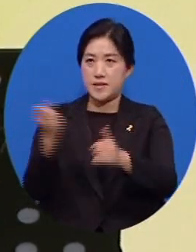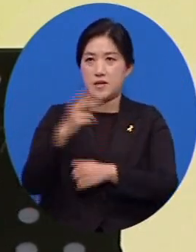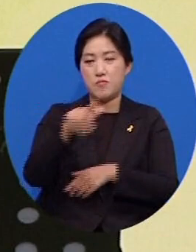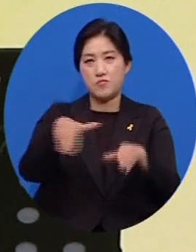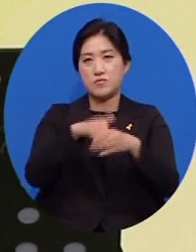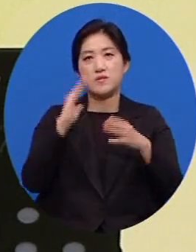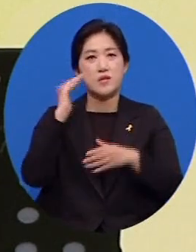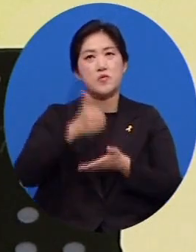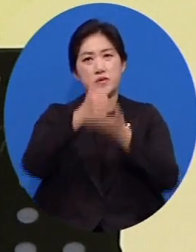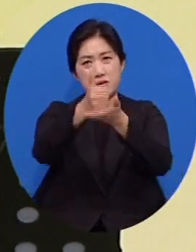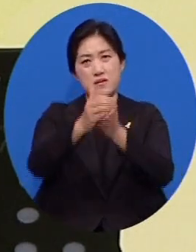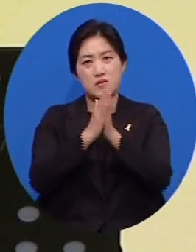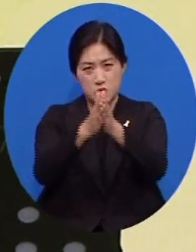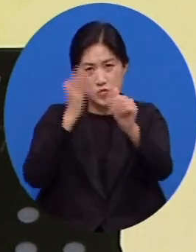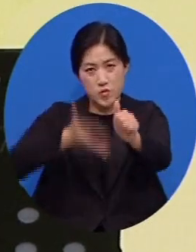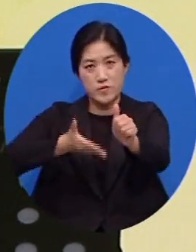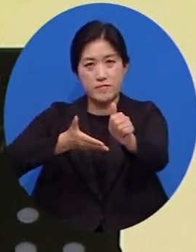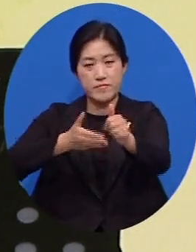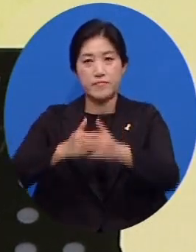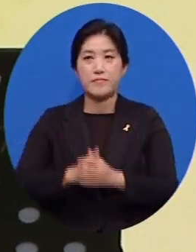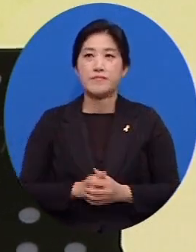문재인 대통령님께 요청합니다.